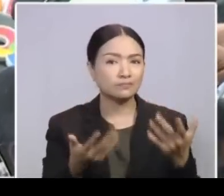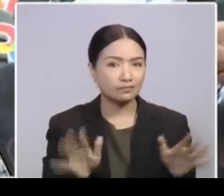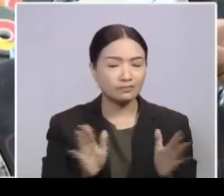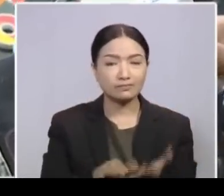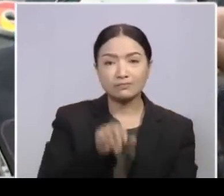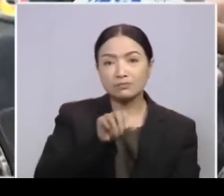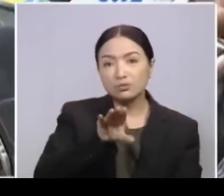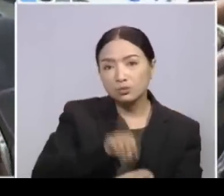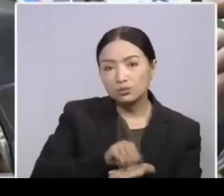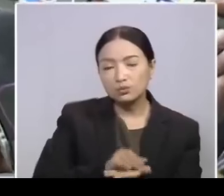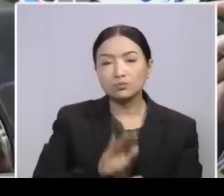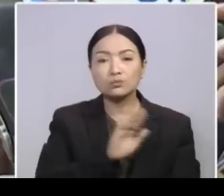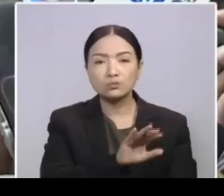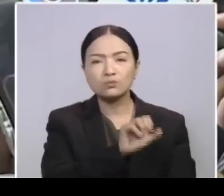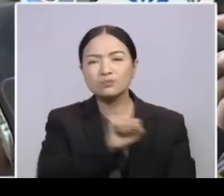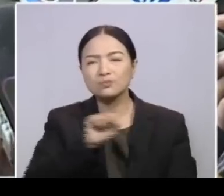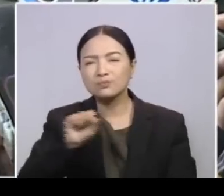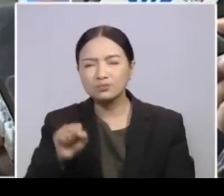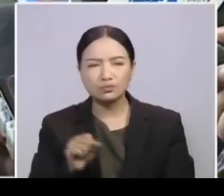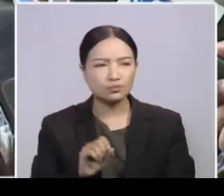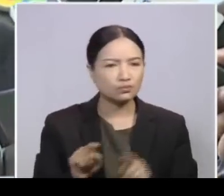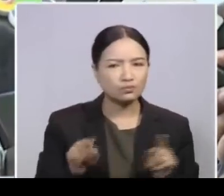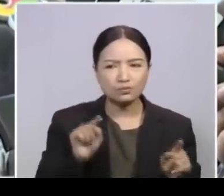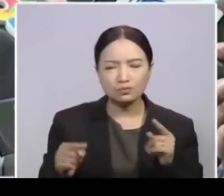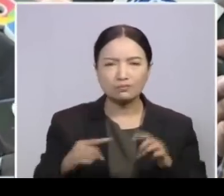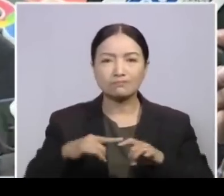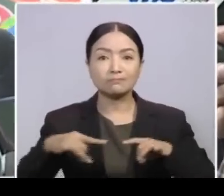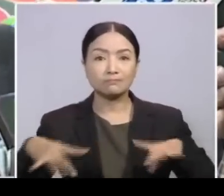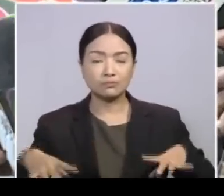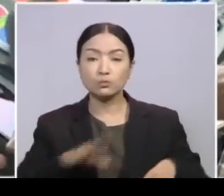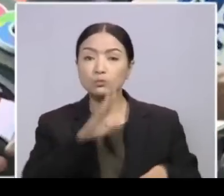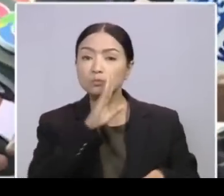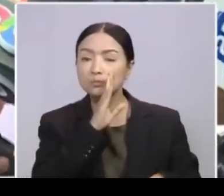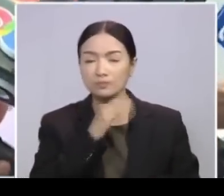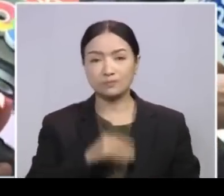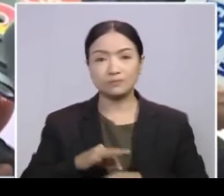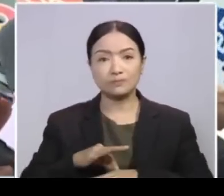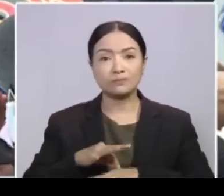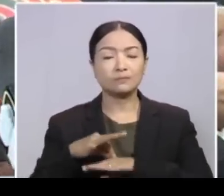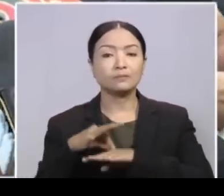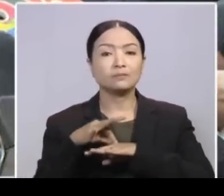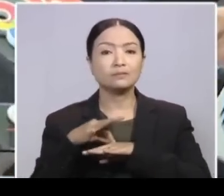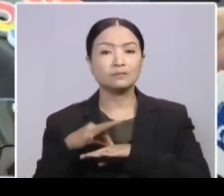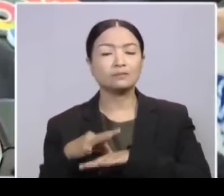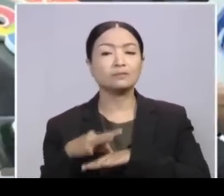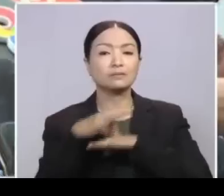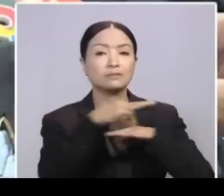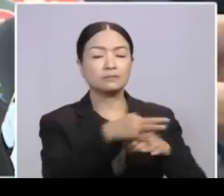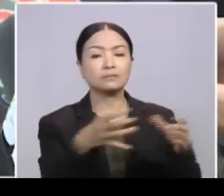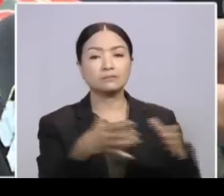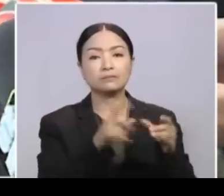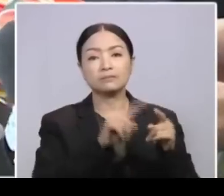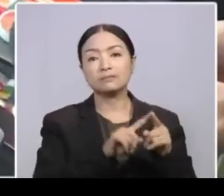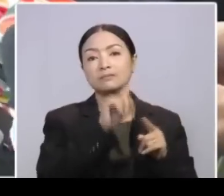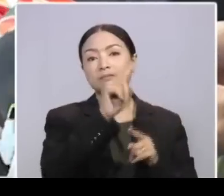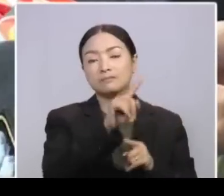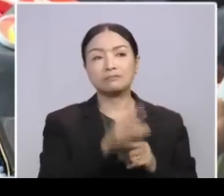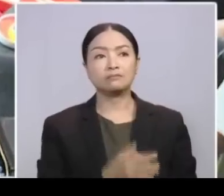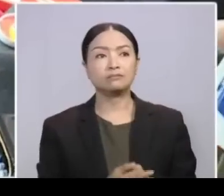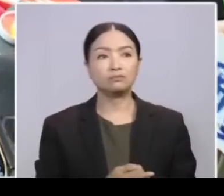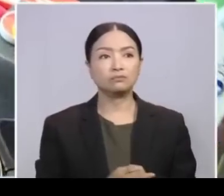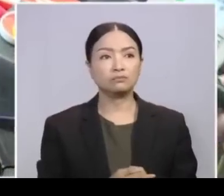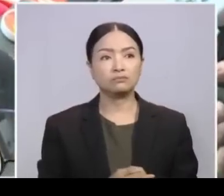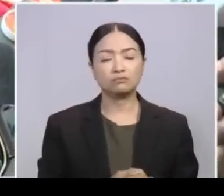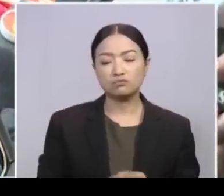ที่ส.ส.ได้รับก็เป็นข้อมูลไม่ตรงกันหากว่าจะยกตำแหน่งประธานสภาให้พรรคอันดับหนึ่งโดยไม่สอบถามส.